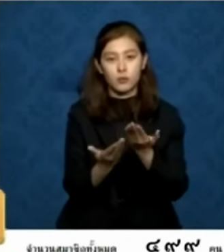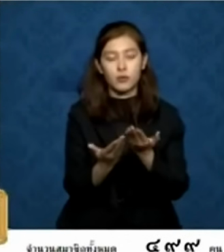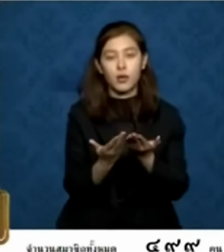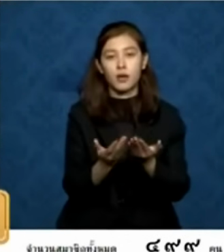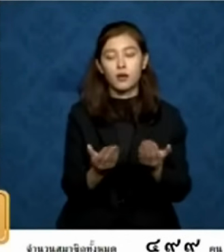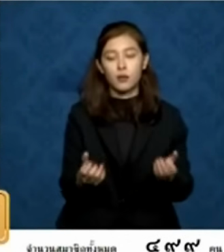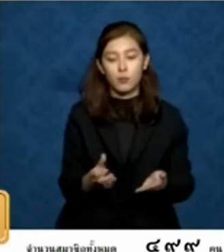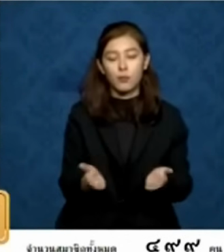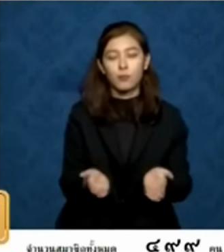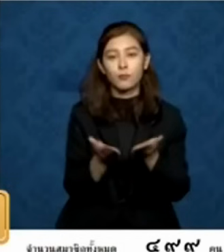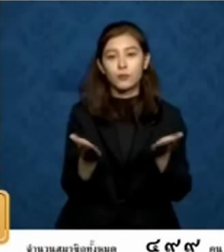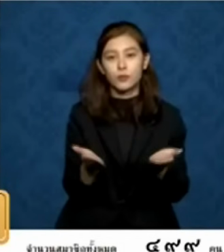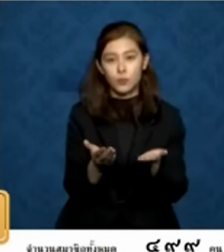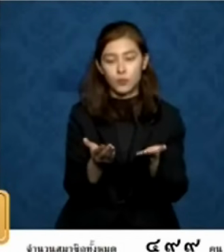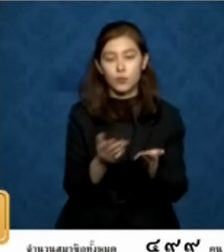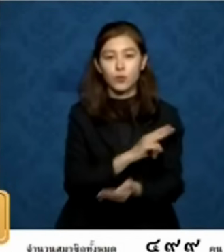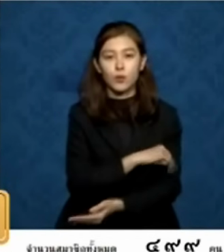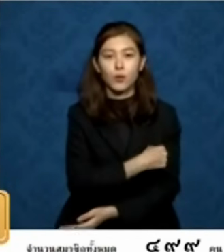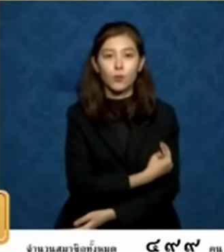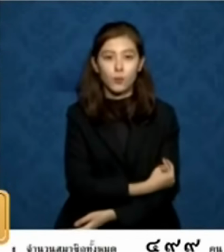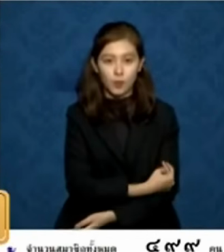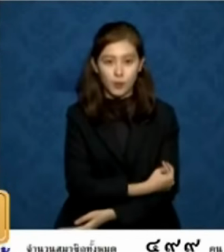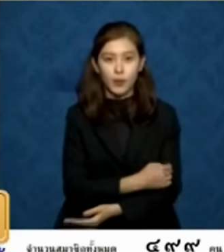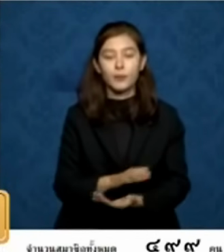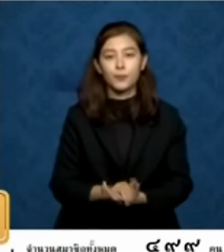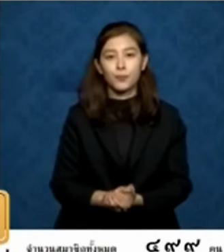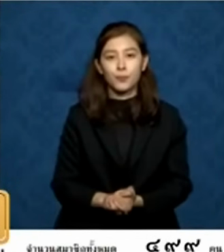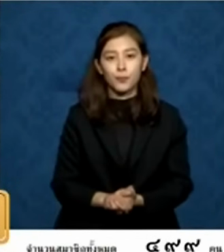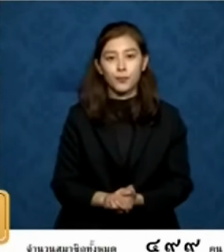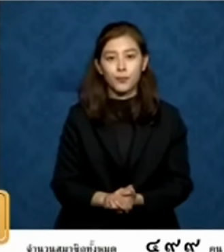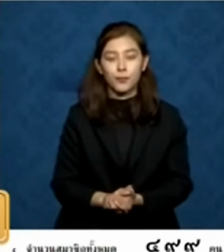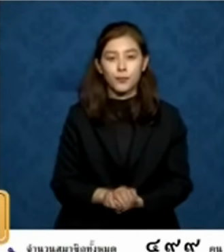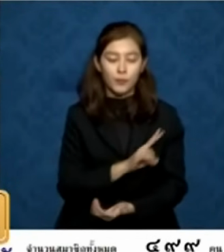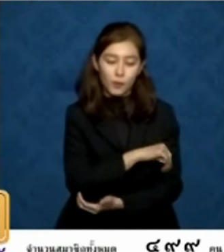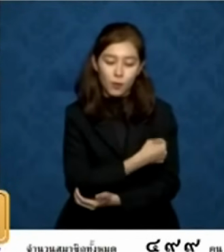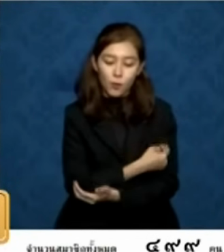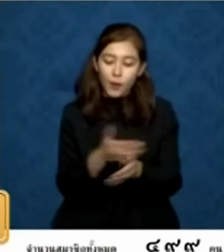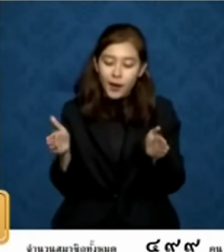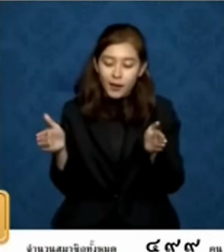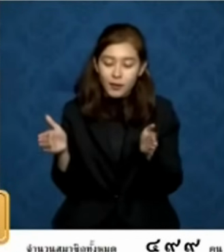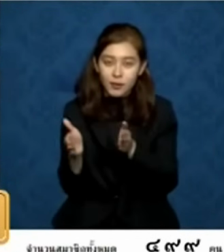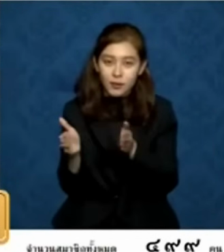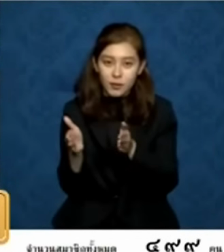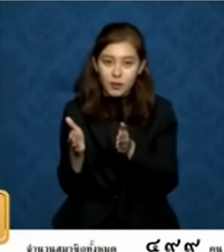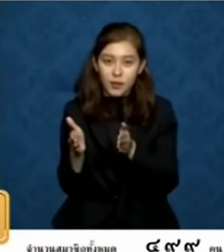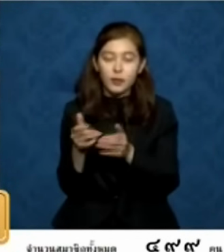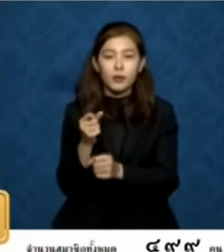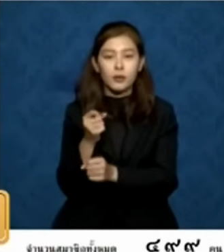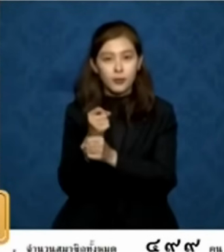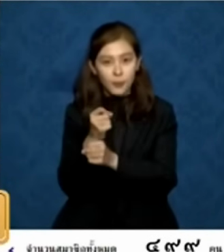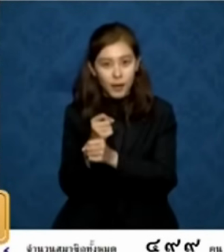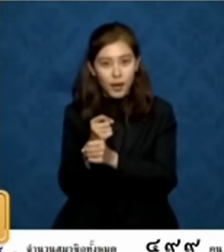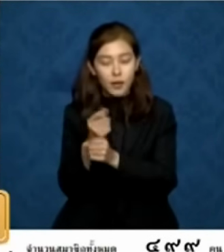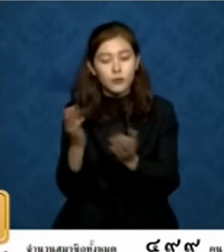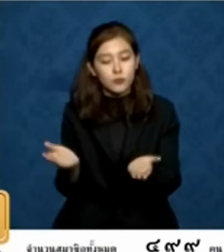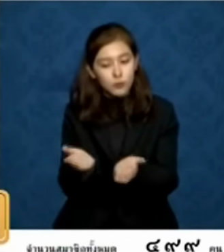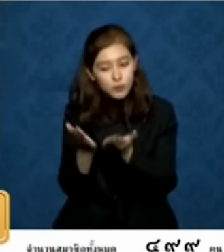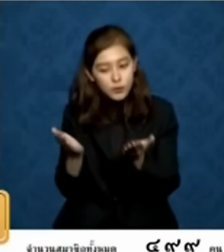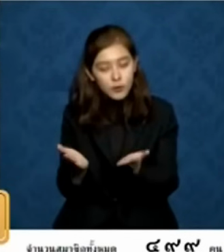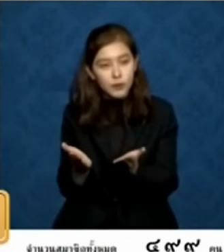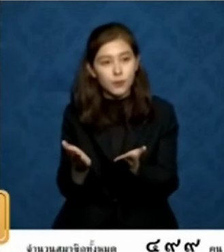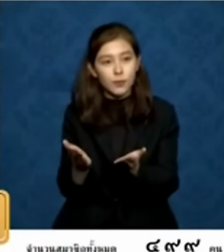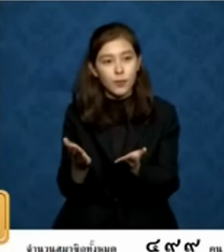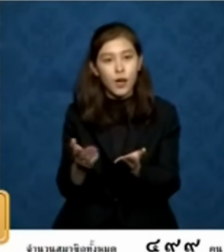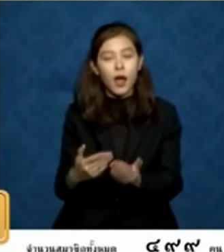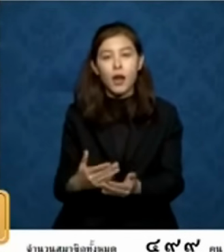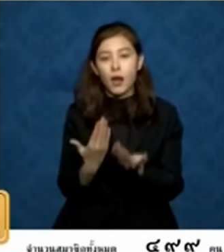รวมทั้งสร้างความปลอดภัยและสร้างอนามัยสุขภาพในการทำงานให้เหมาะสมส่งเสริมและพัฒนาศักยภาพคน